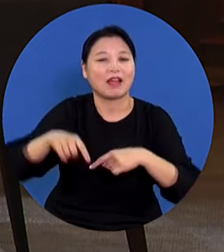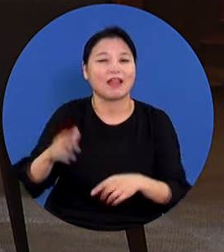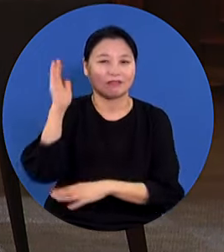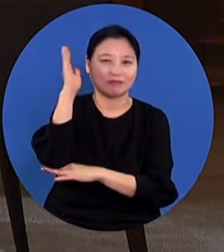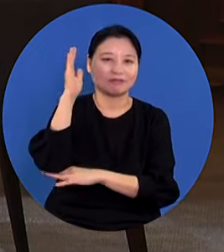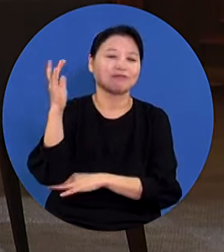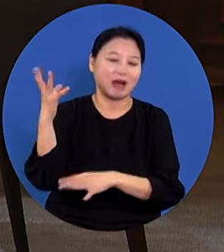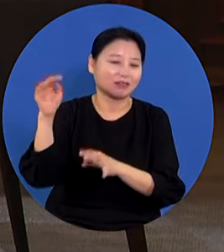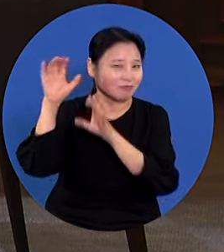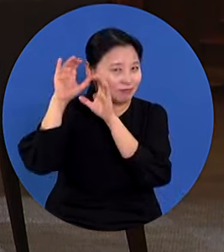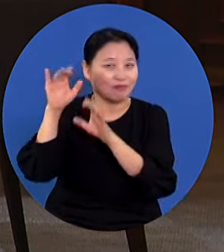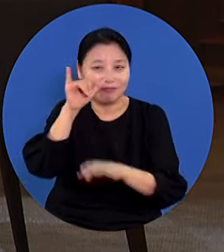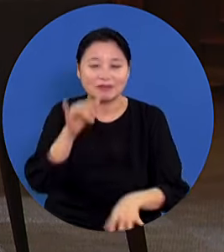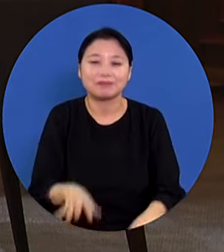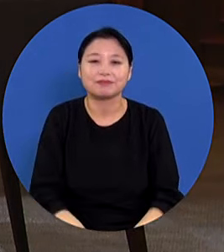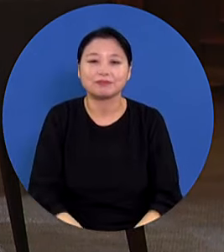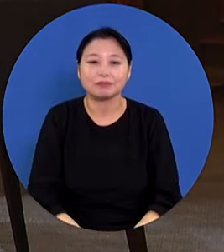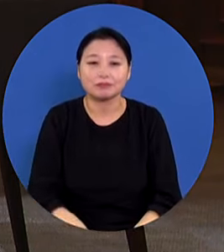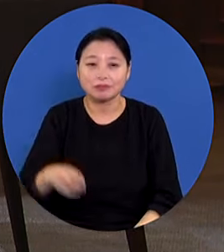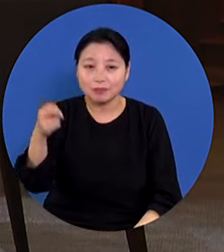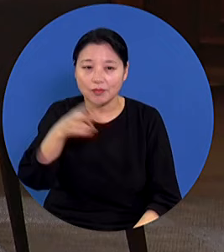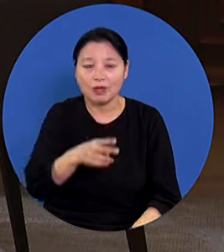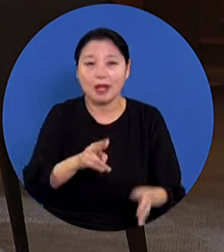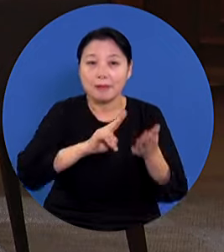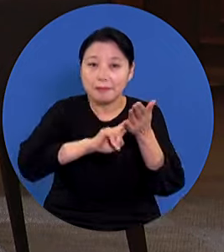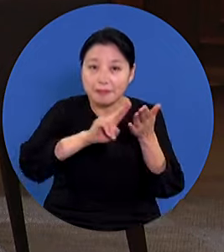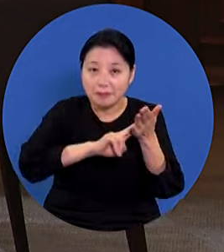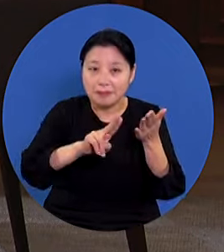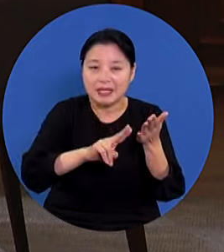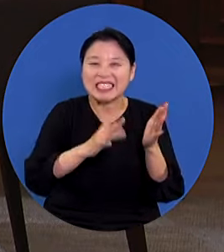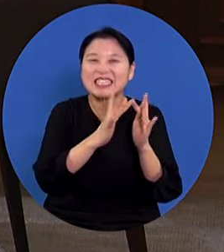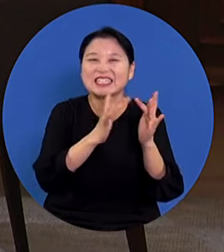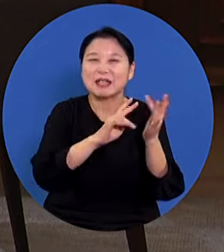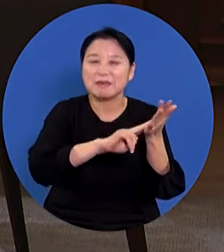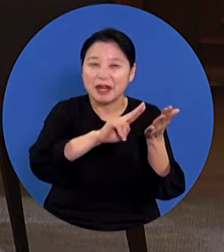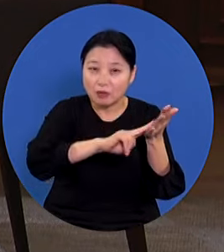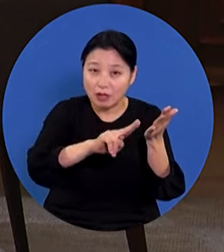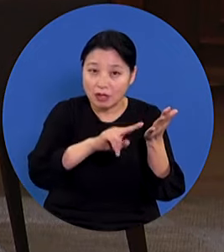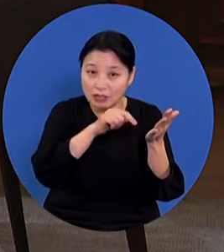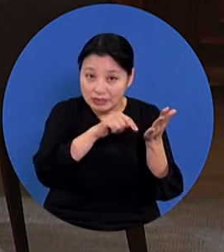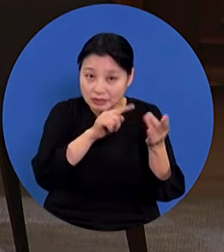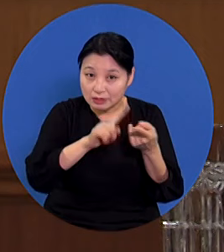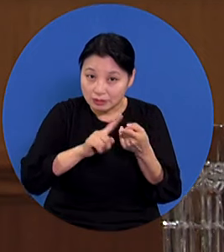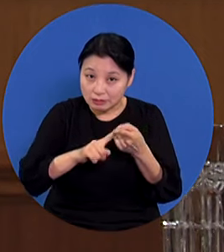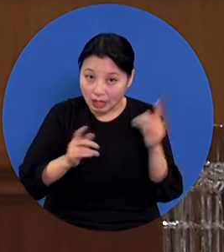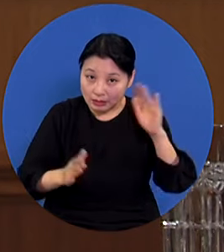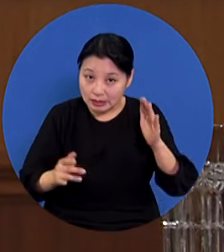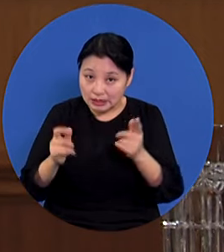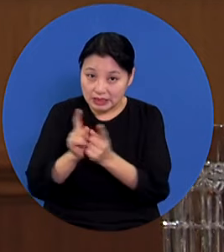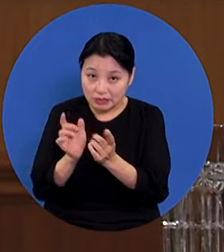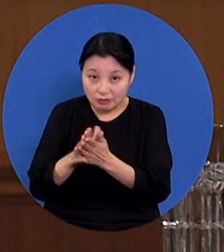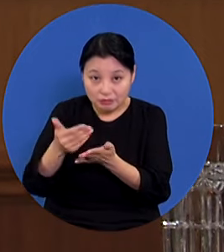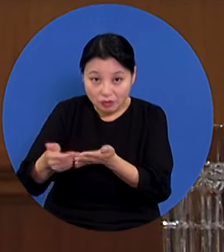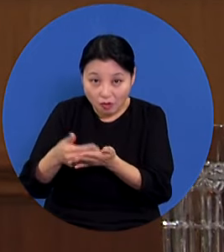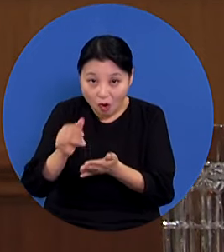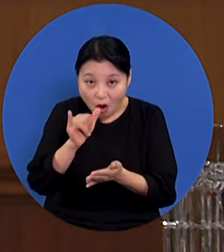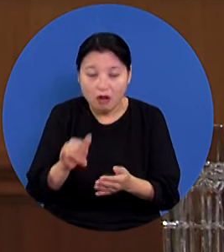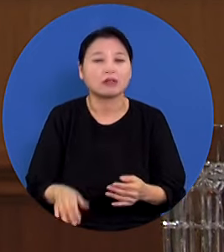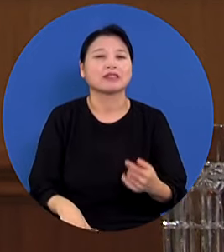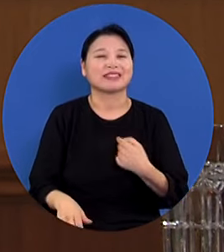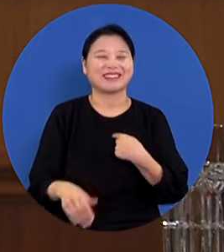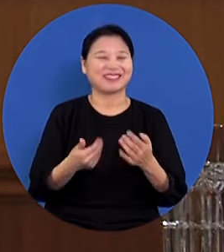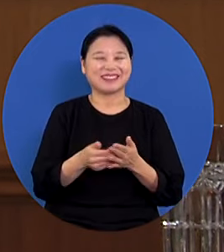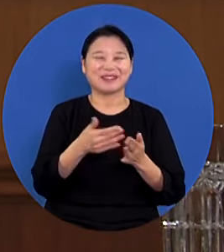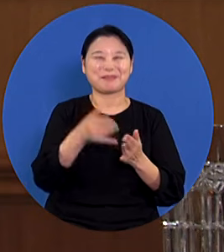강연을 듣곤 하십니다. 네. 예. 또 뭐 웹툰이나 이런 거는 학생들이 직접 그려요? 아 예. 저는 그림을 잘 못 그리고요. 예